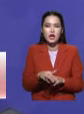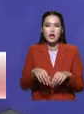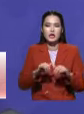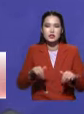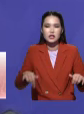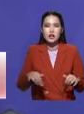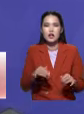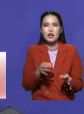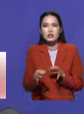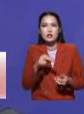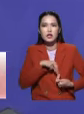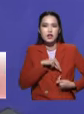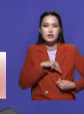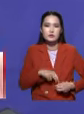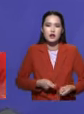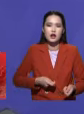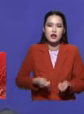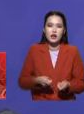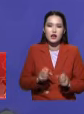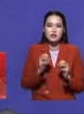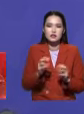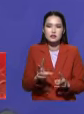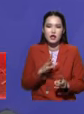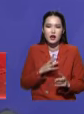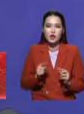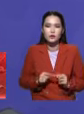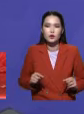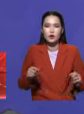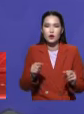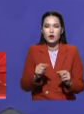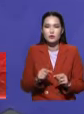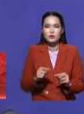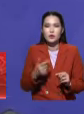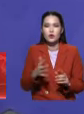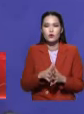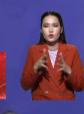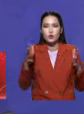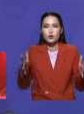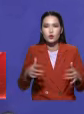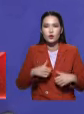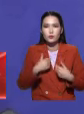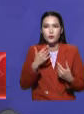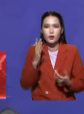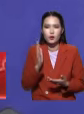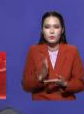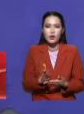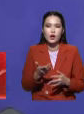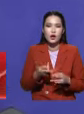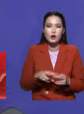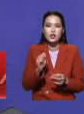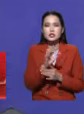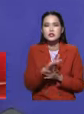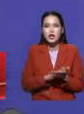жақта біздің жоспарымыз келесі жыл сол 5 учаскенің екеуін толық бітіреміз деп отырмыз. Келе алдағы